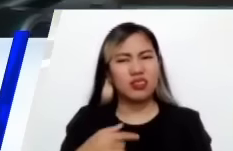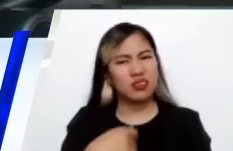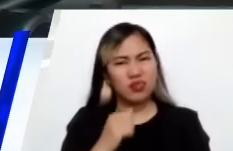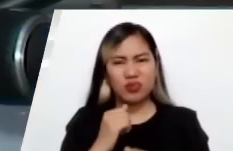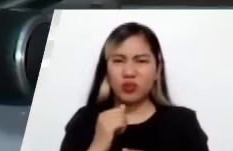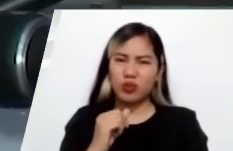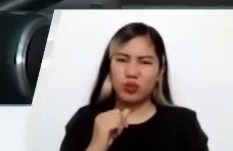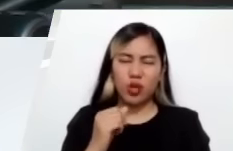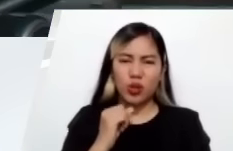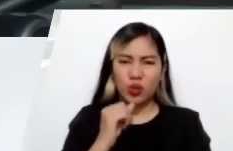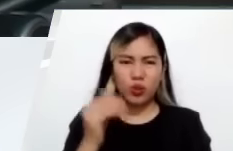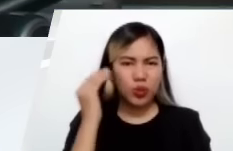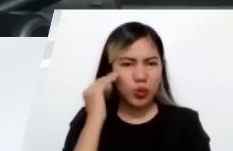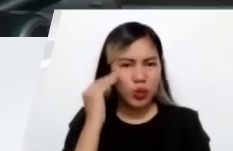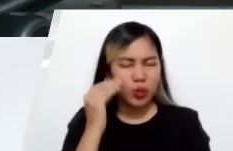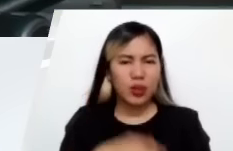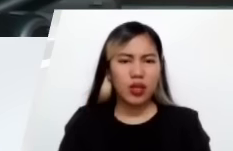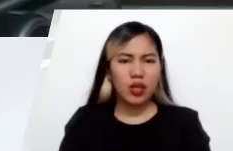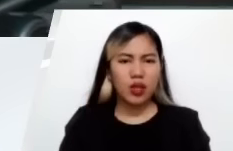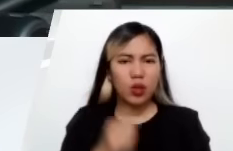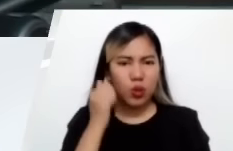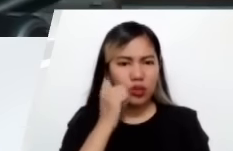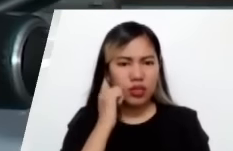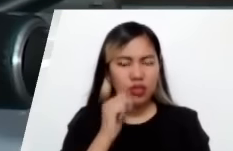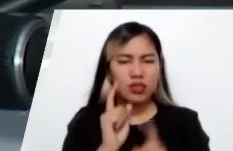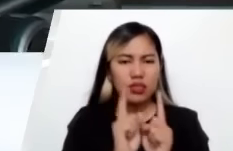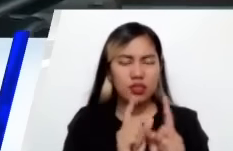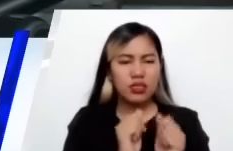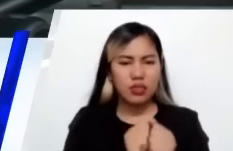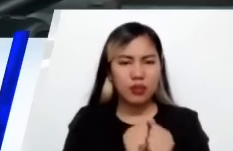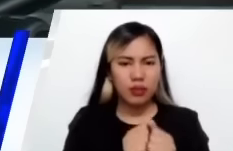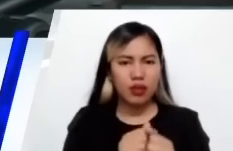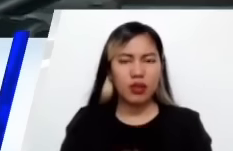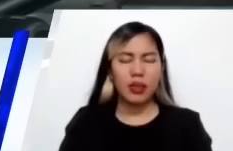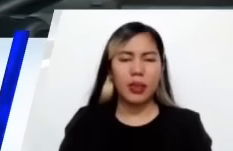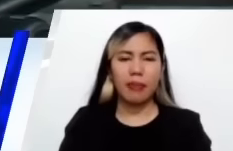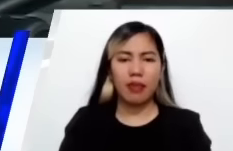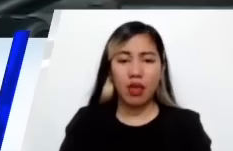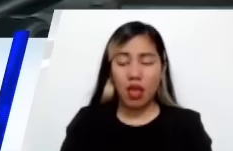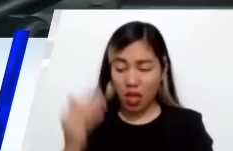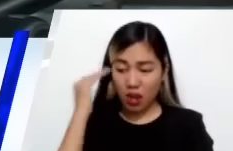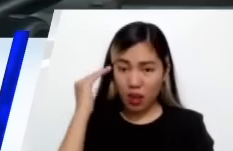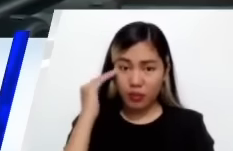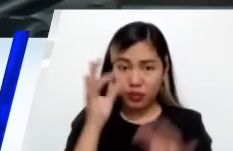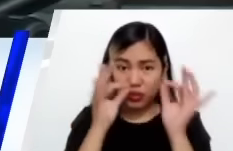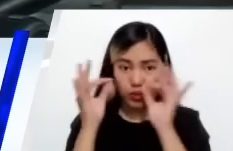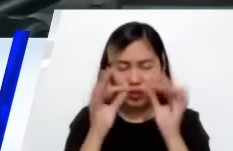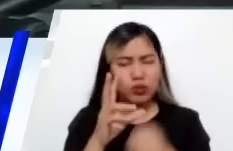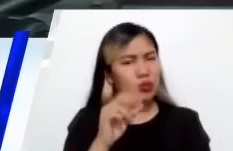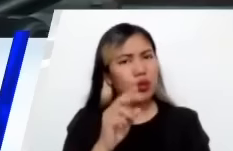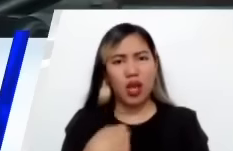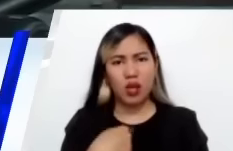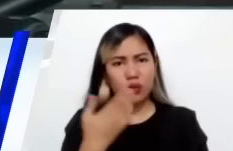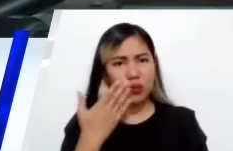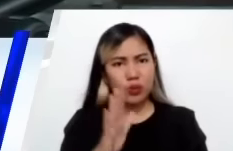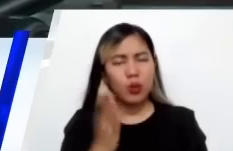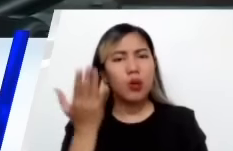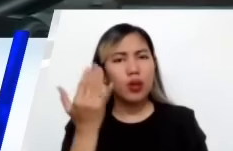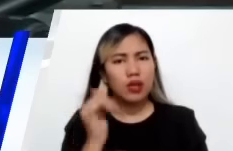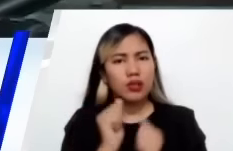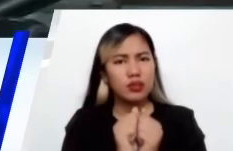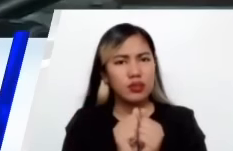Sabi niya, samahan ko lang po daw siya kasi wala po daw siya kasama. Alam mo droga yung dala niya? Hindi man po. E ba't ka sumama? Wala man po akong alam,